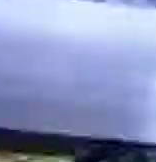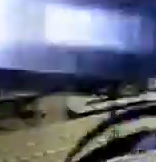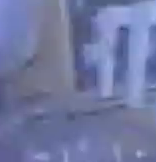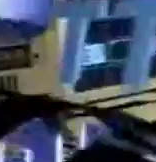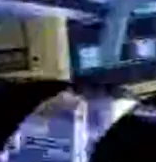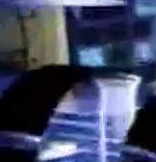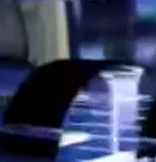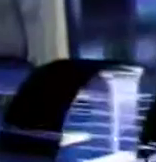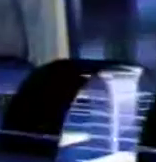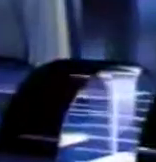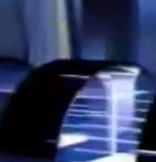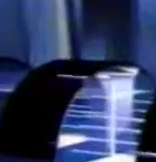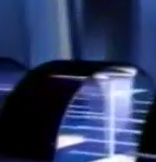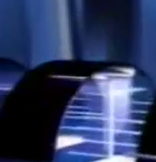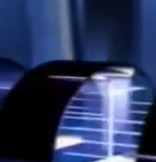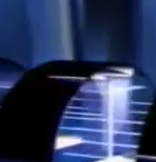Музика